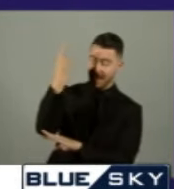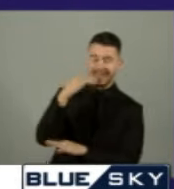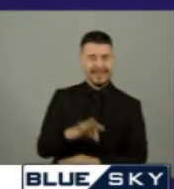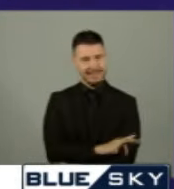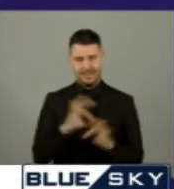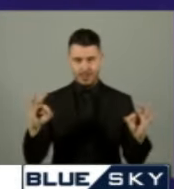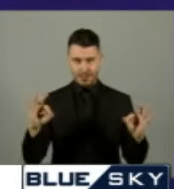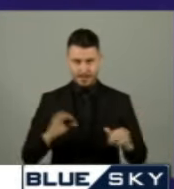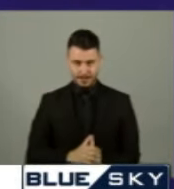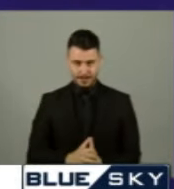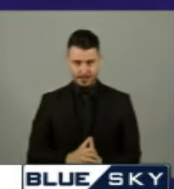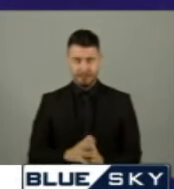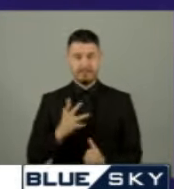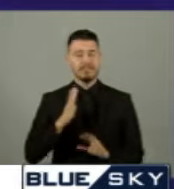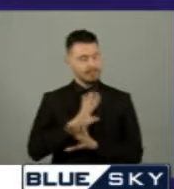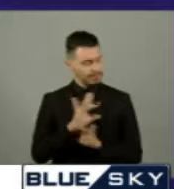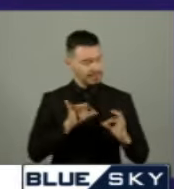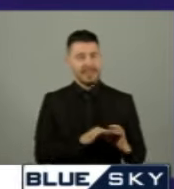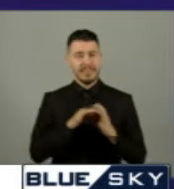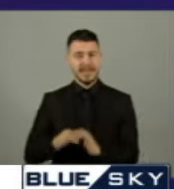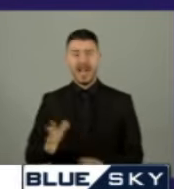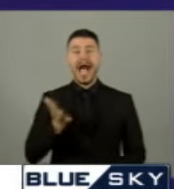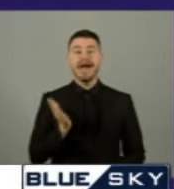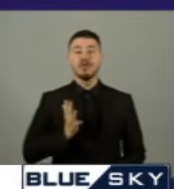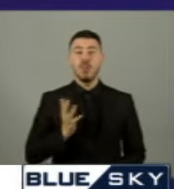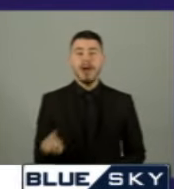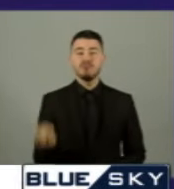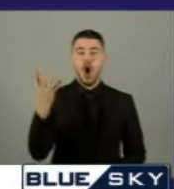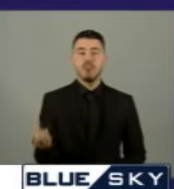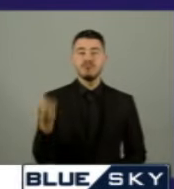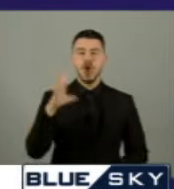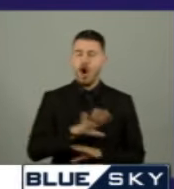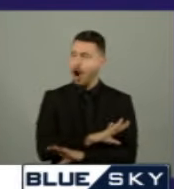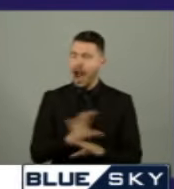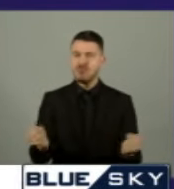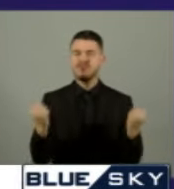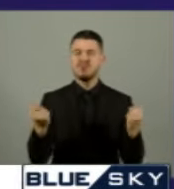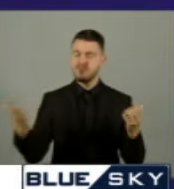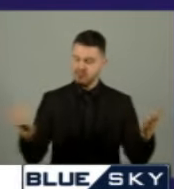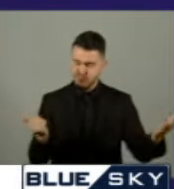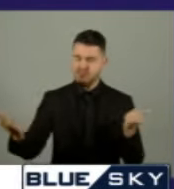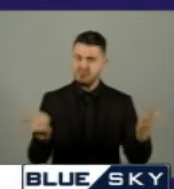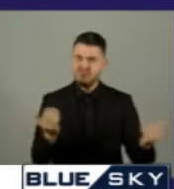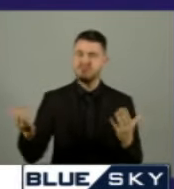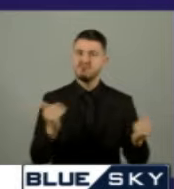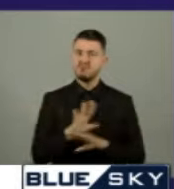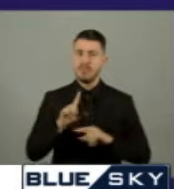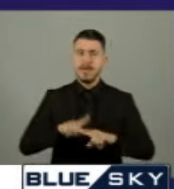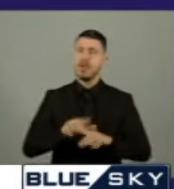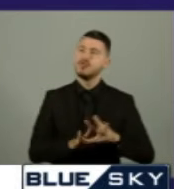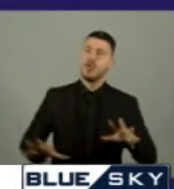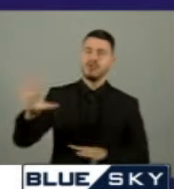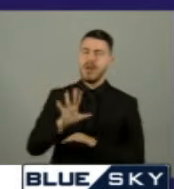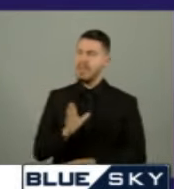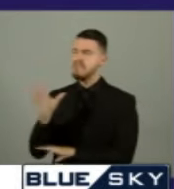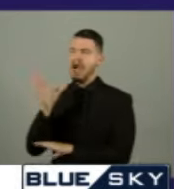Θα συνεχίσω να βλέπω βιογραφικά, να φέρνω δίπλα μου τους καλύτερους κοινωνίας, να βρίσκομαι από τη μία γωνιά της χώρας στην άλλη.